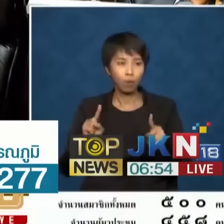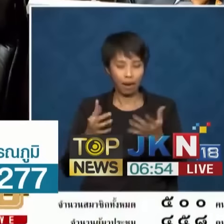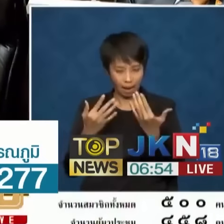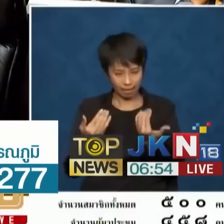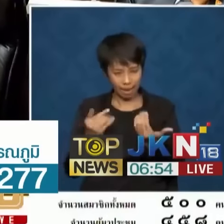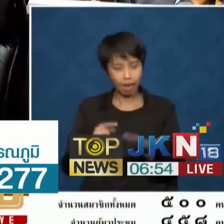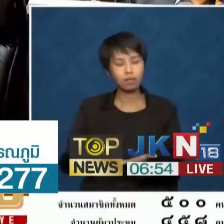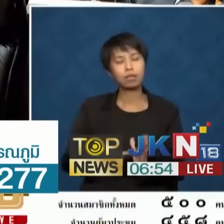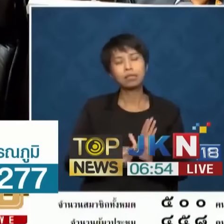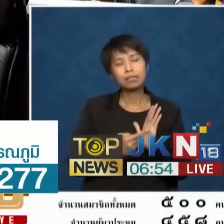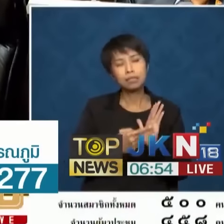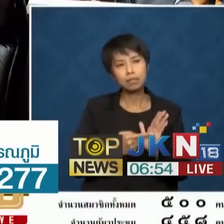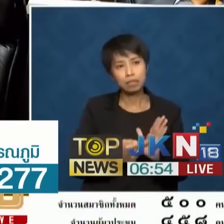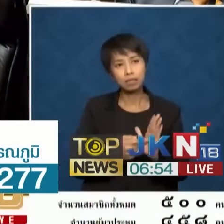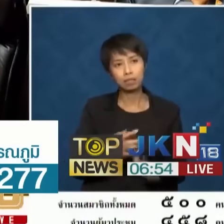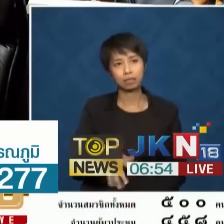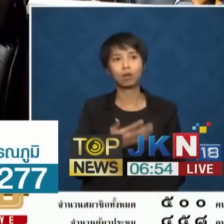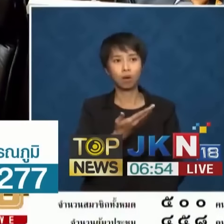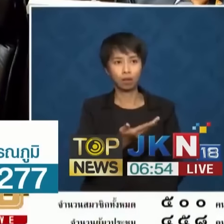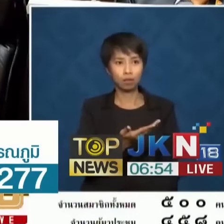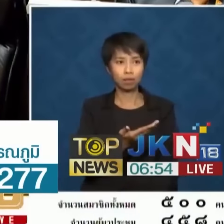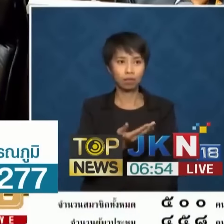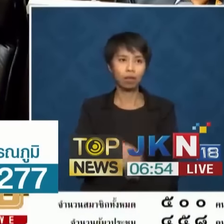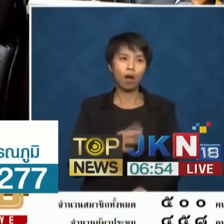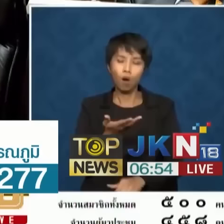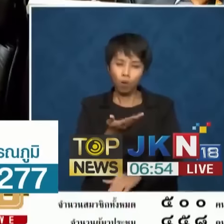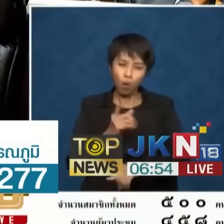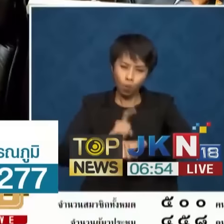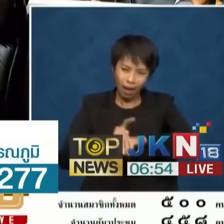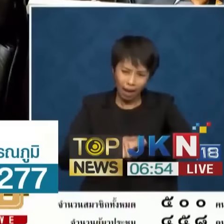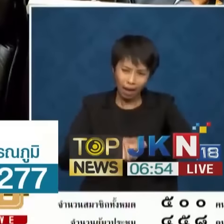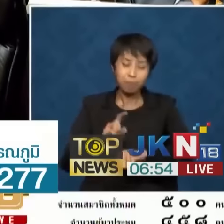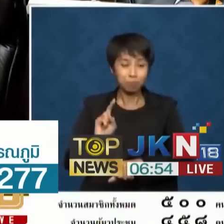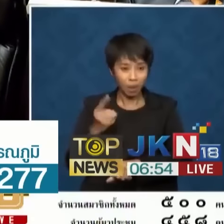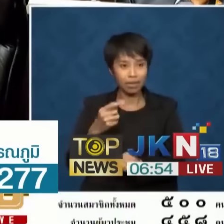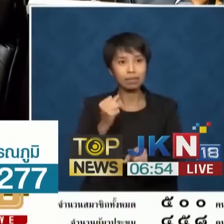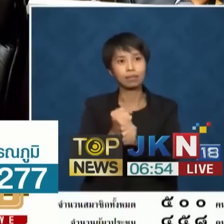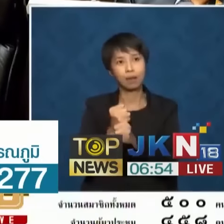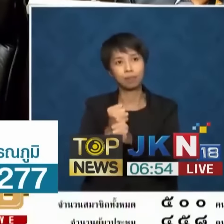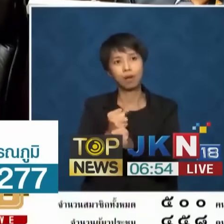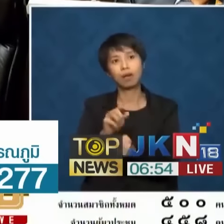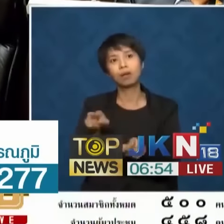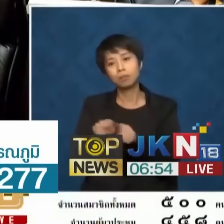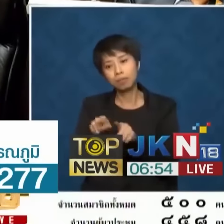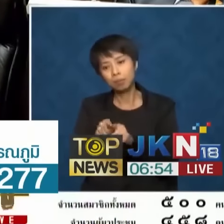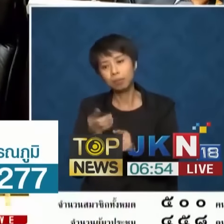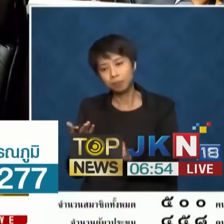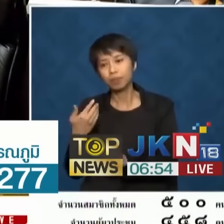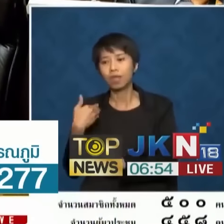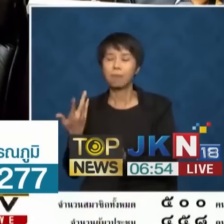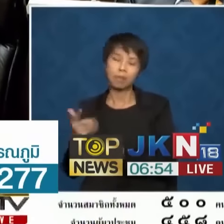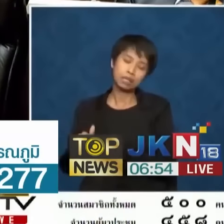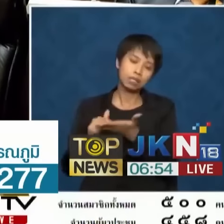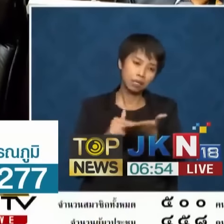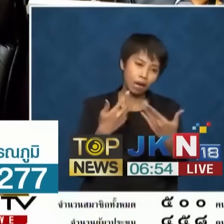ายงานเท่านั้นนะมันไม่ใช่กฎหมายอะไรเลยนะฮะเขาจึงมองว่าเป็นการตีรวนนะเป็นการ